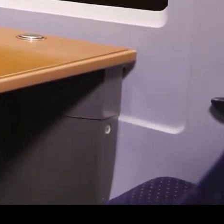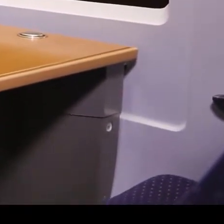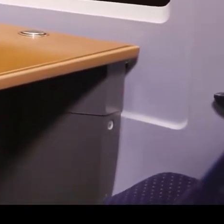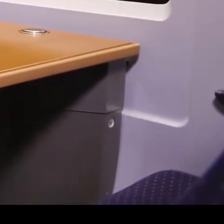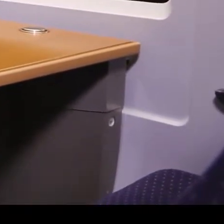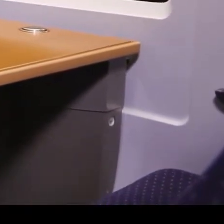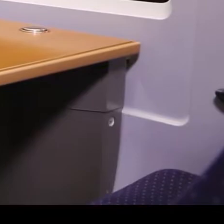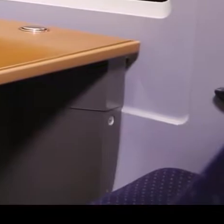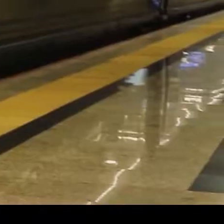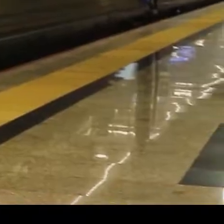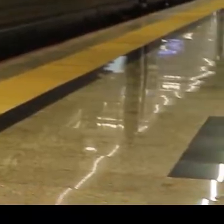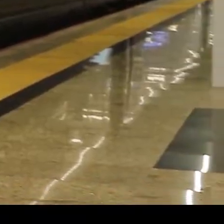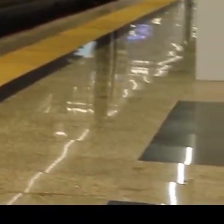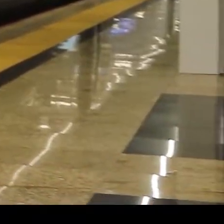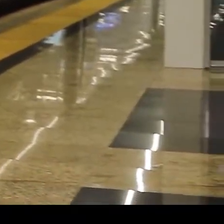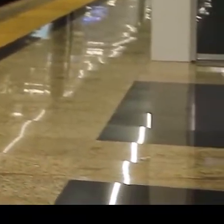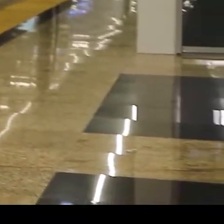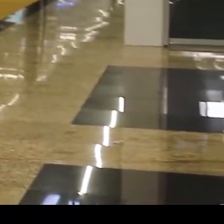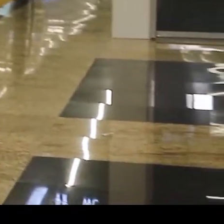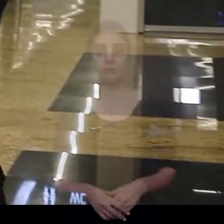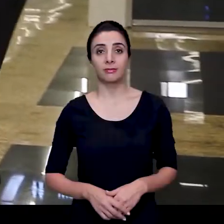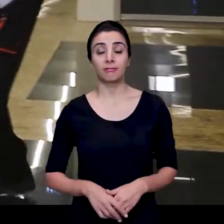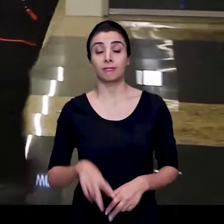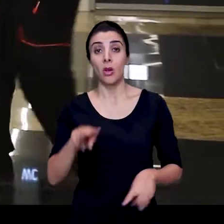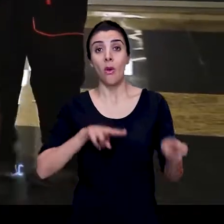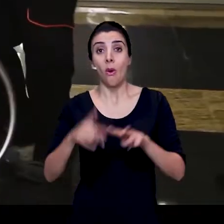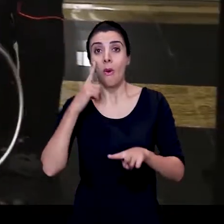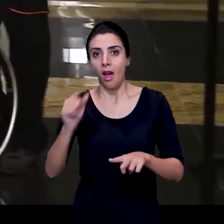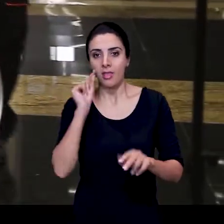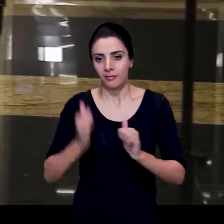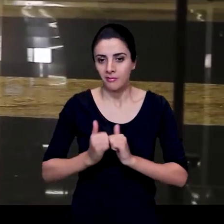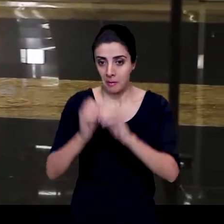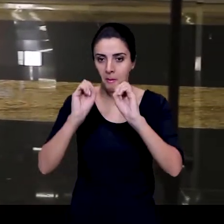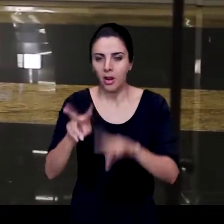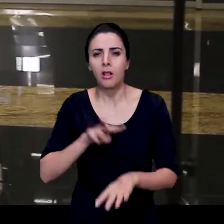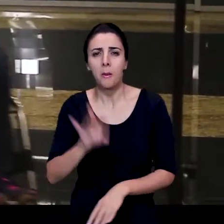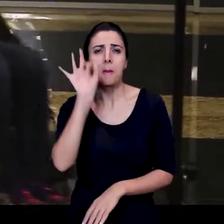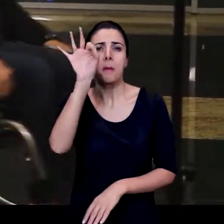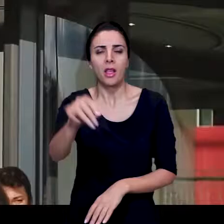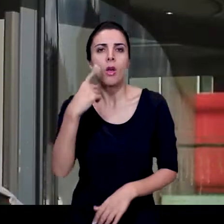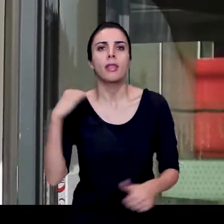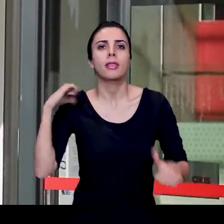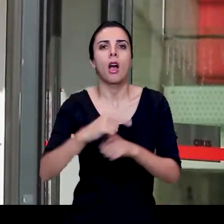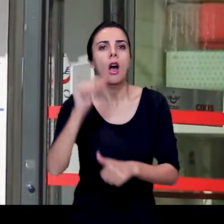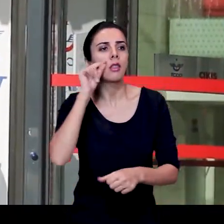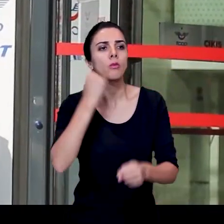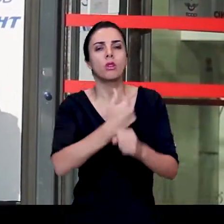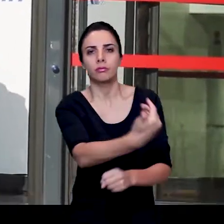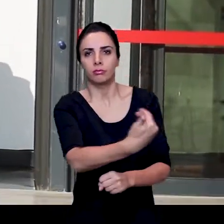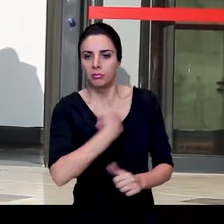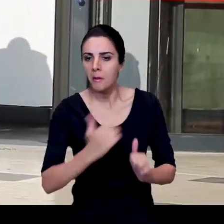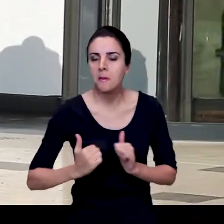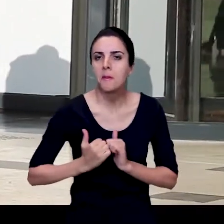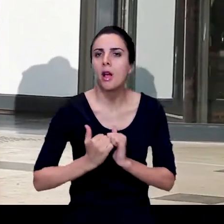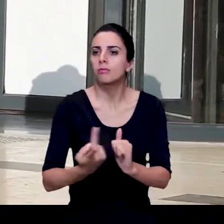ardından yolcuyu selamlayarak uzaklaştı. Varış istasyonunda ise karşılanıp gar çıkışına ve bineceği